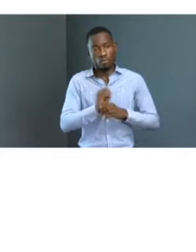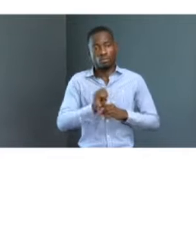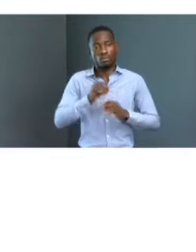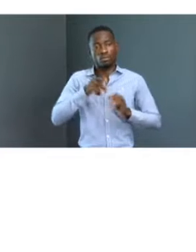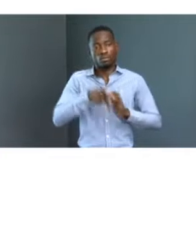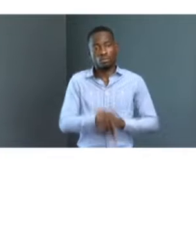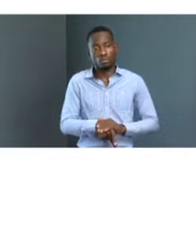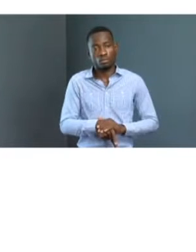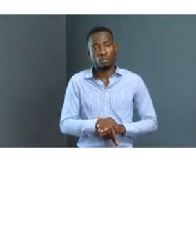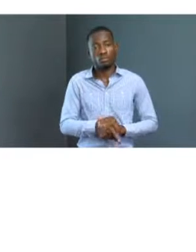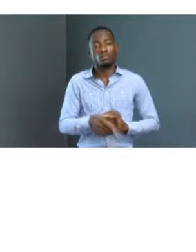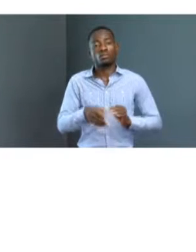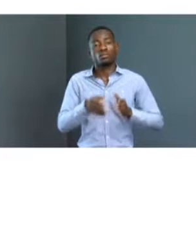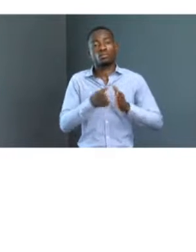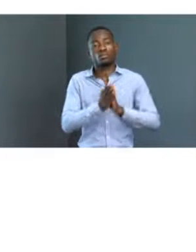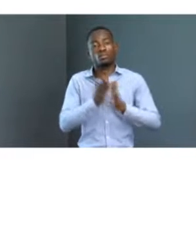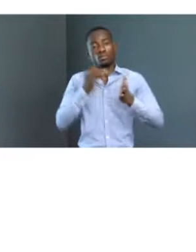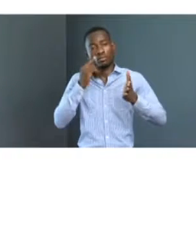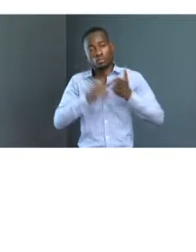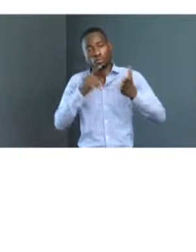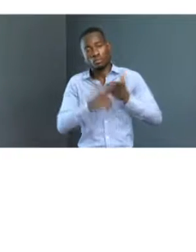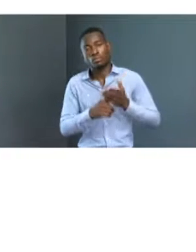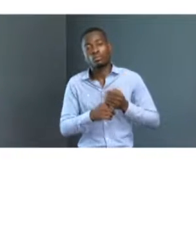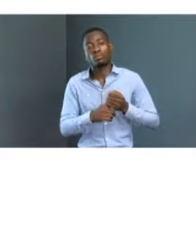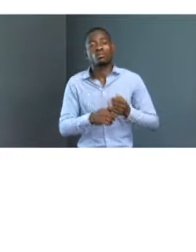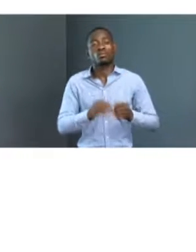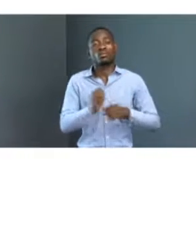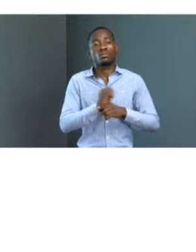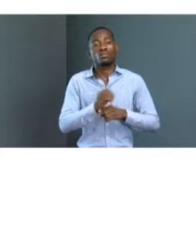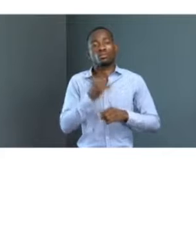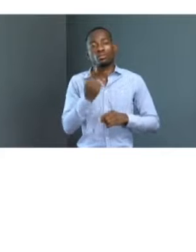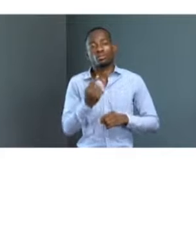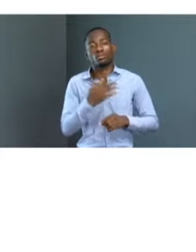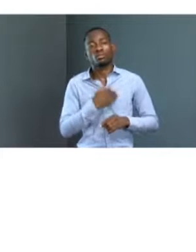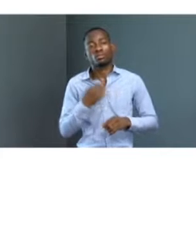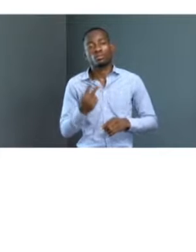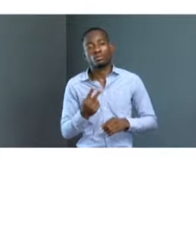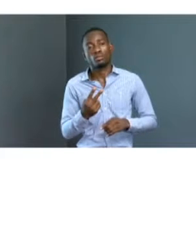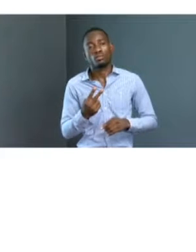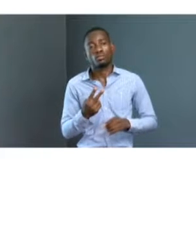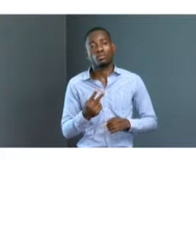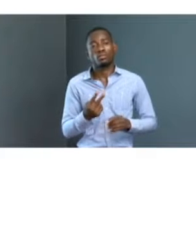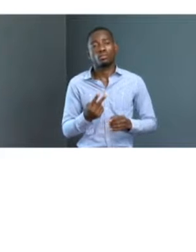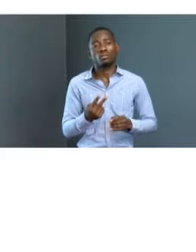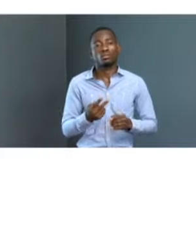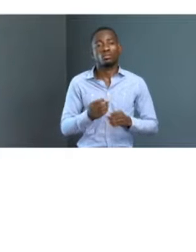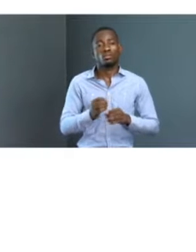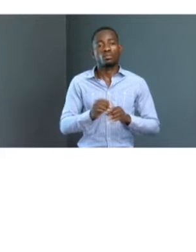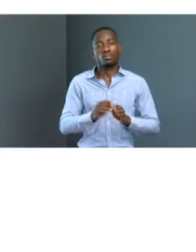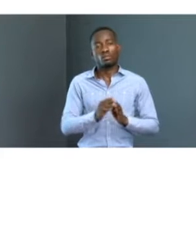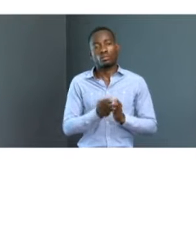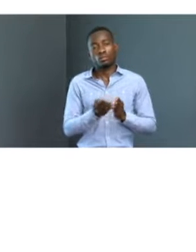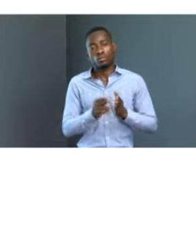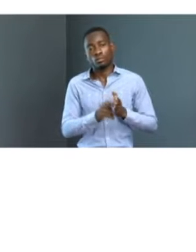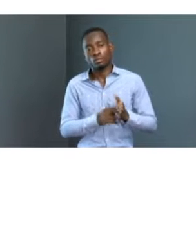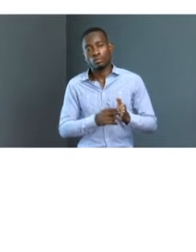vous invite à consulter l'exercice 1 et 2 de la collection Planète Vivante des classes de terminale C et D